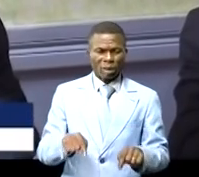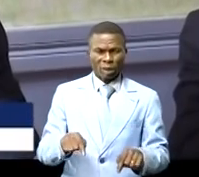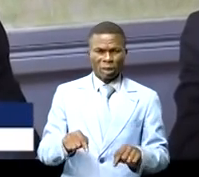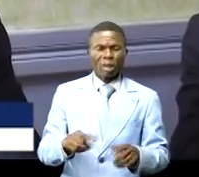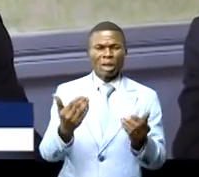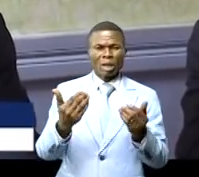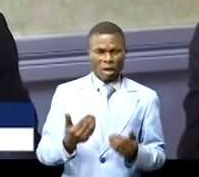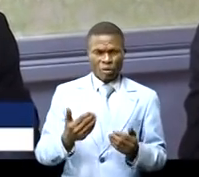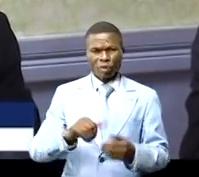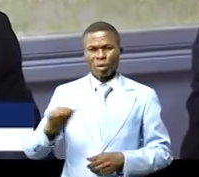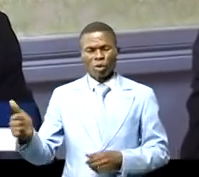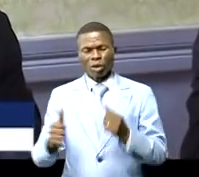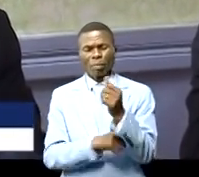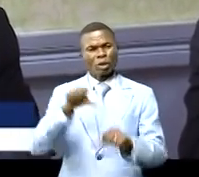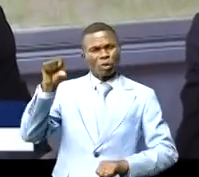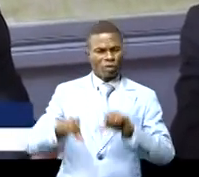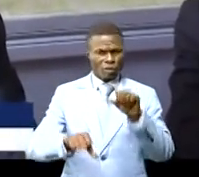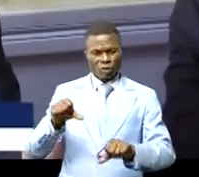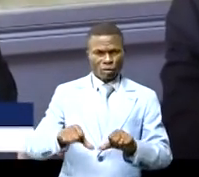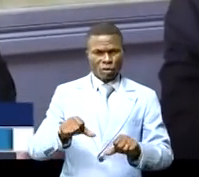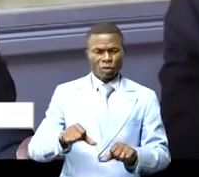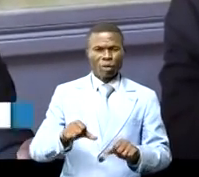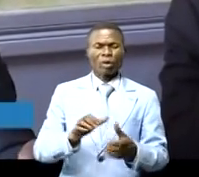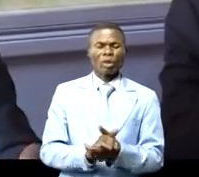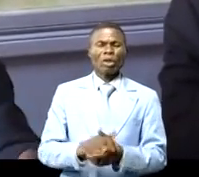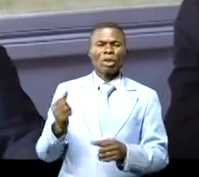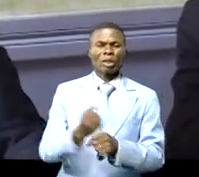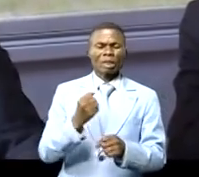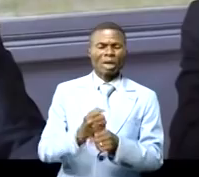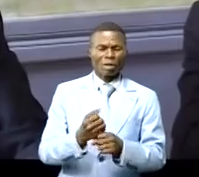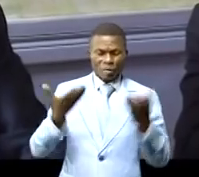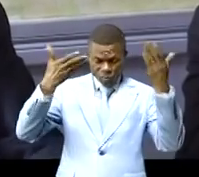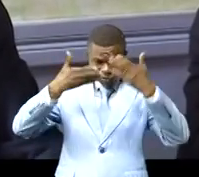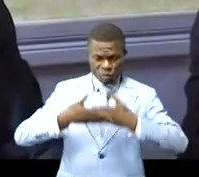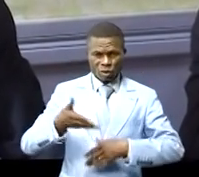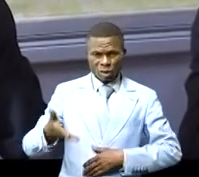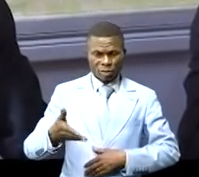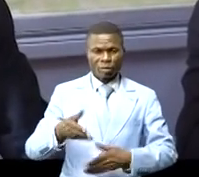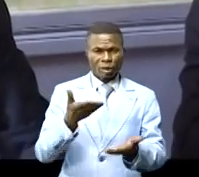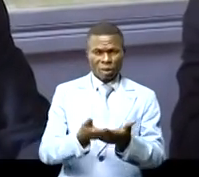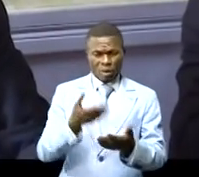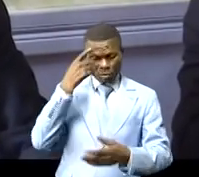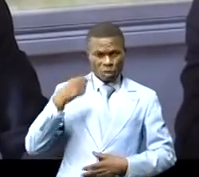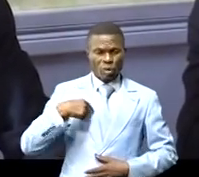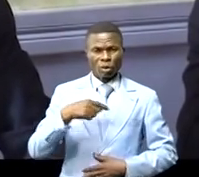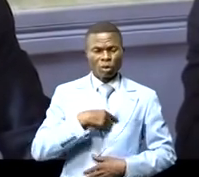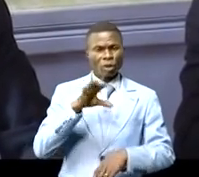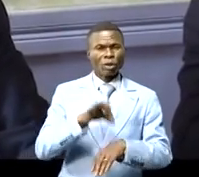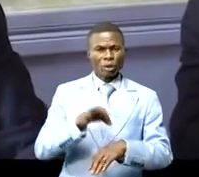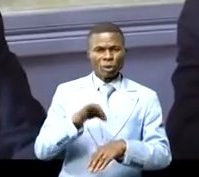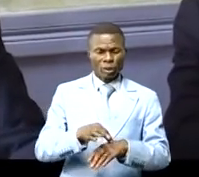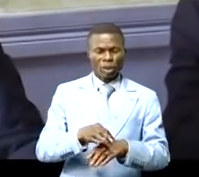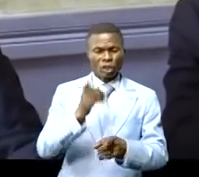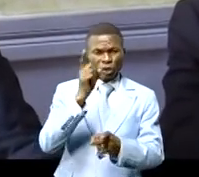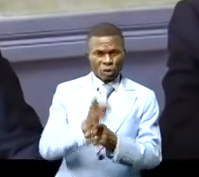la volonté de certains intrus de la bergerie de moutons noirs. C'est ici, pour nous, l'occasion bien